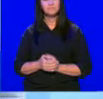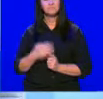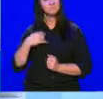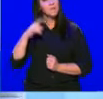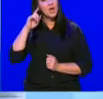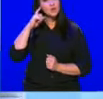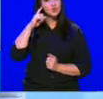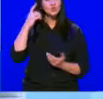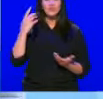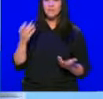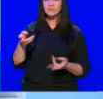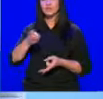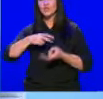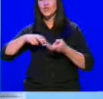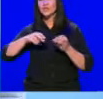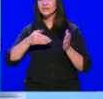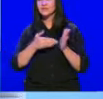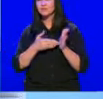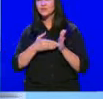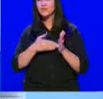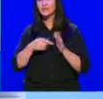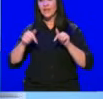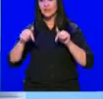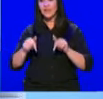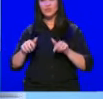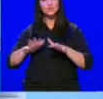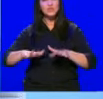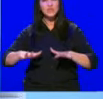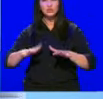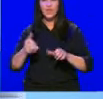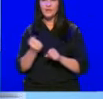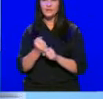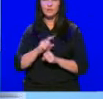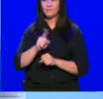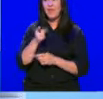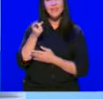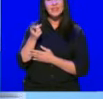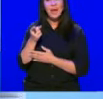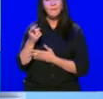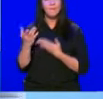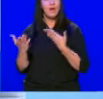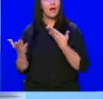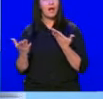Струва ми се, че търсиме причината за днешното състояние на нещата не там, където